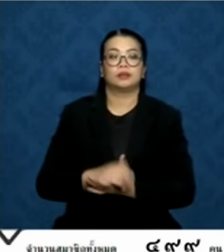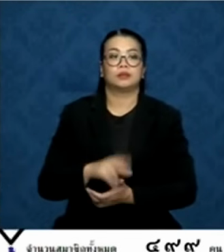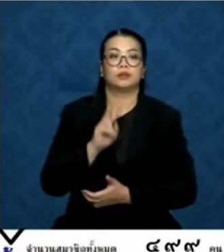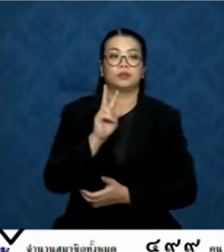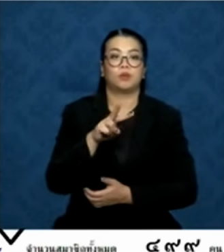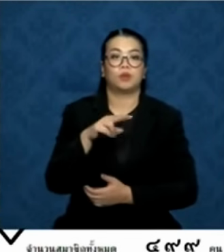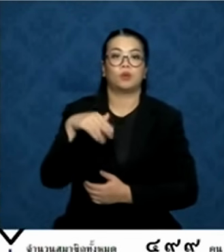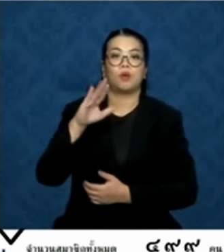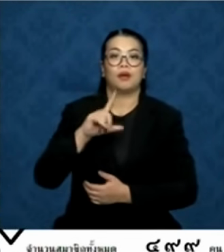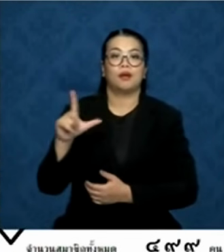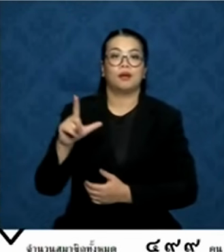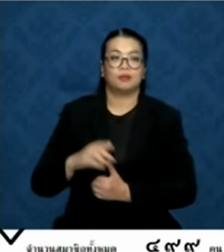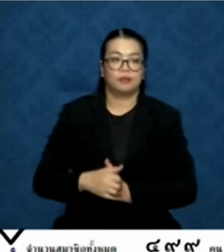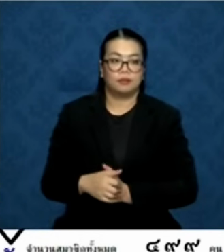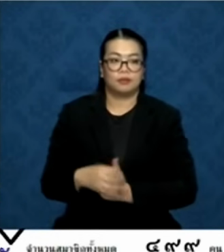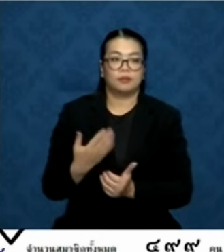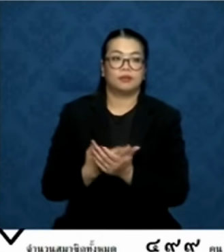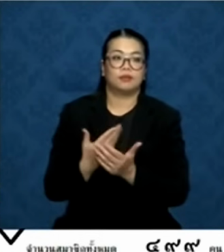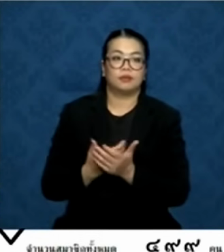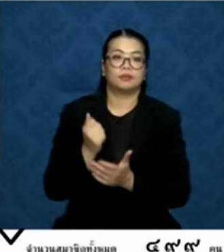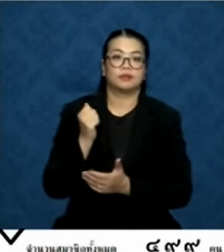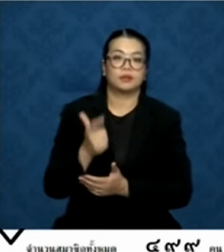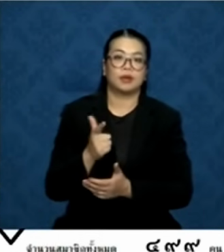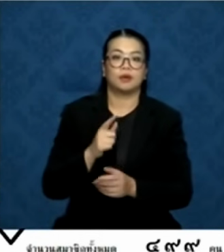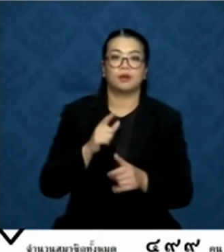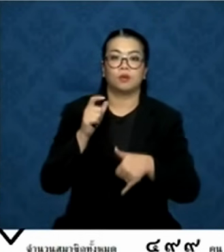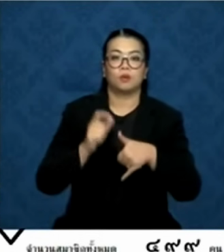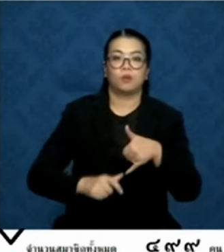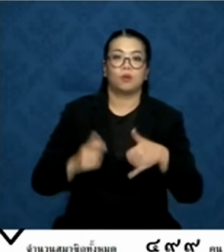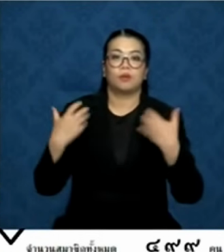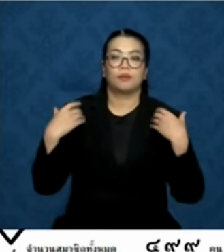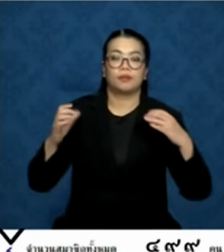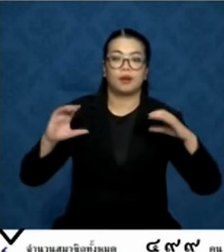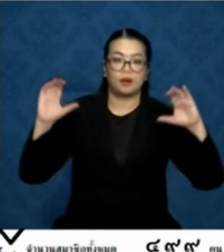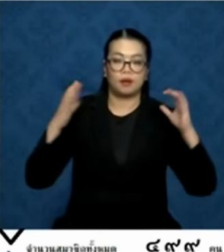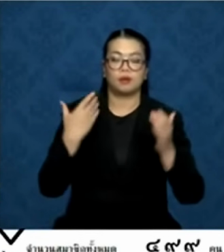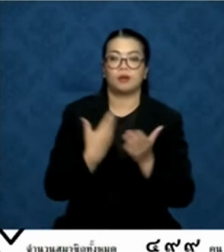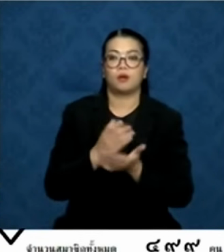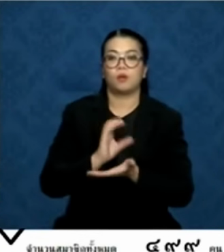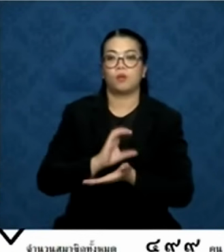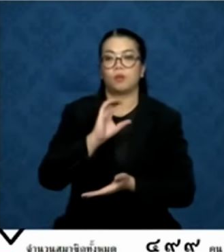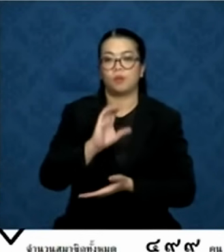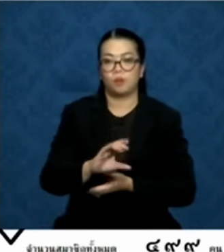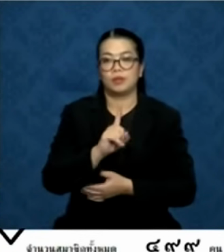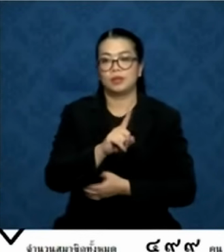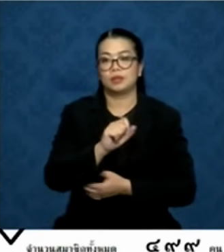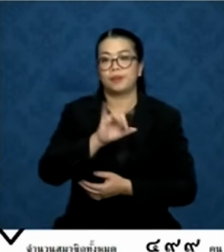าทและค่าใช้จ่ายบุคลากรภาครัฐงบประมาณ